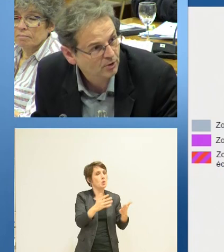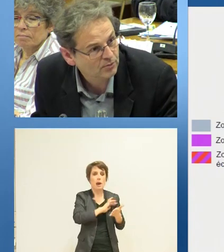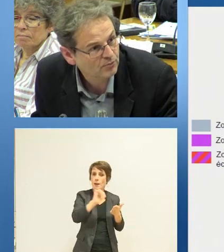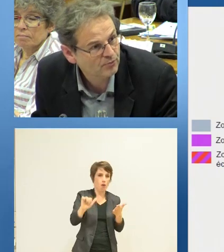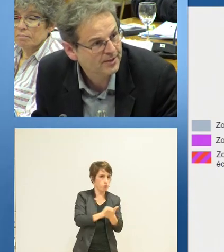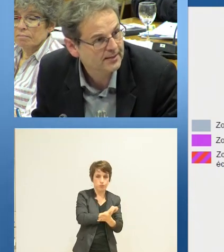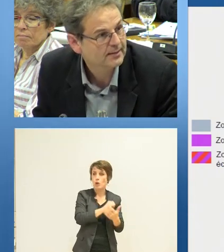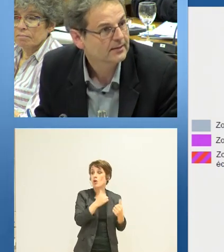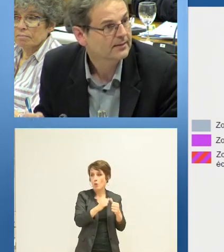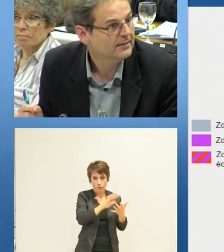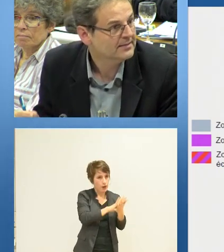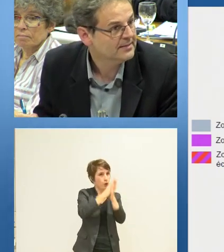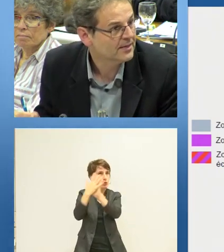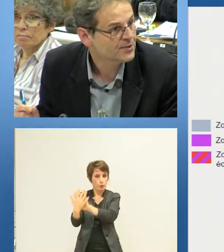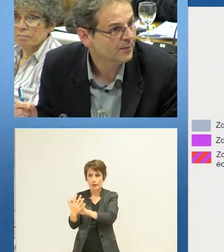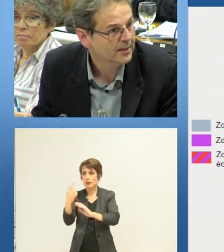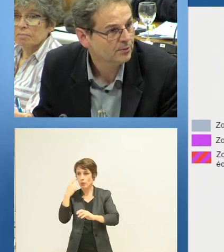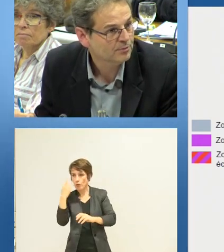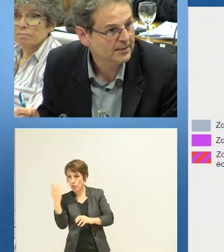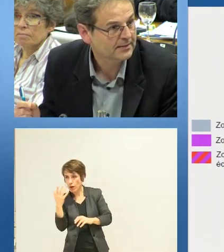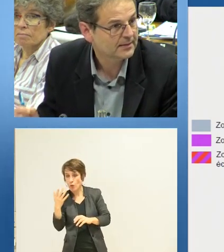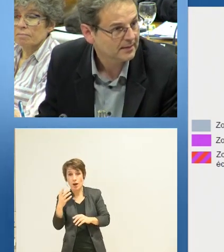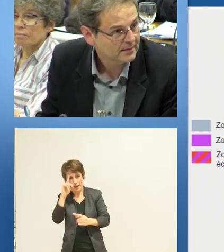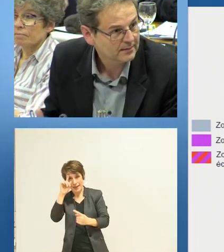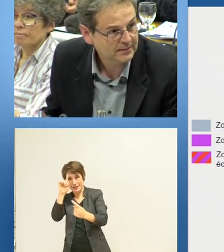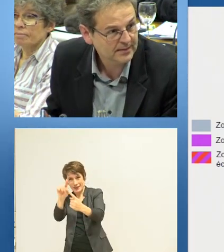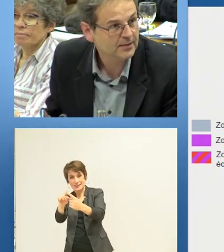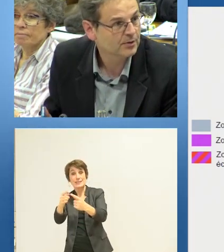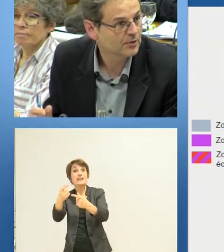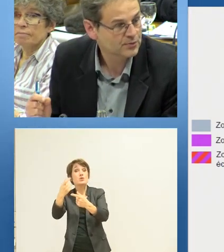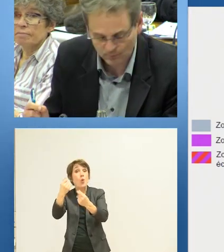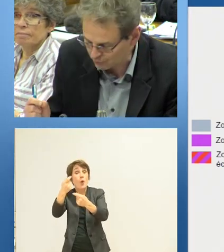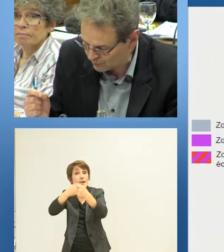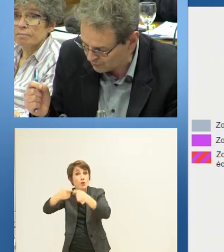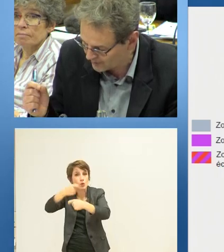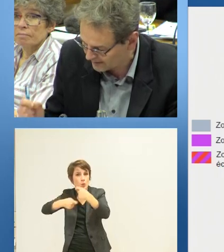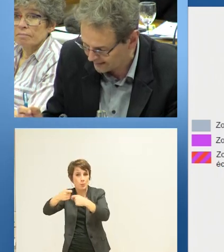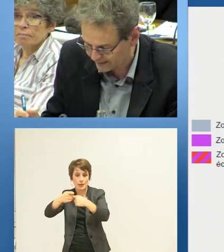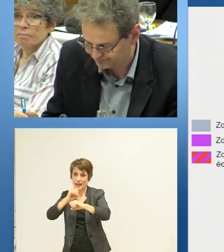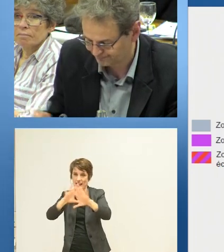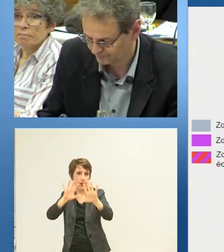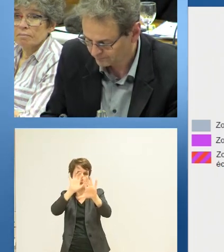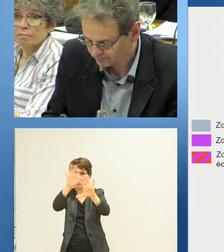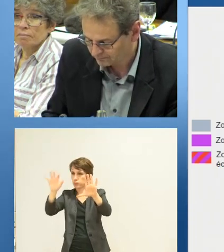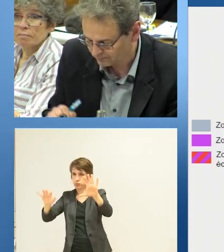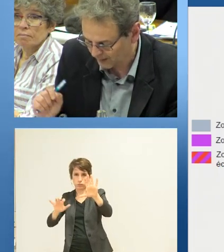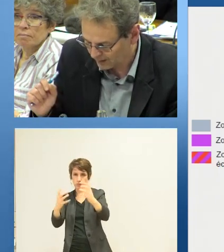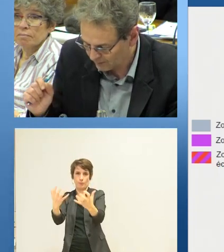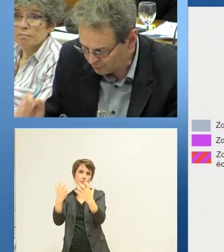fléchant donc vous le voyez des destinations économiques qui sont beaucoup plus claires